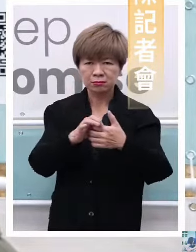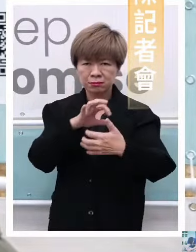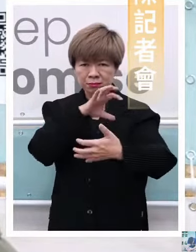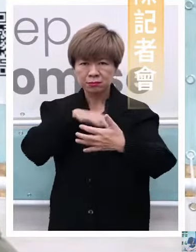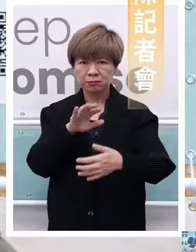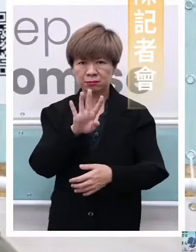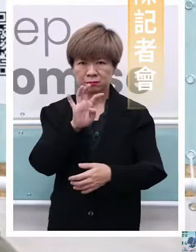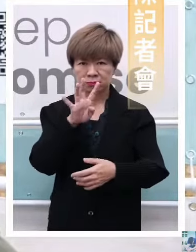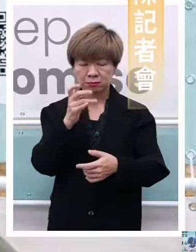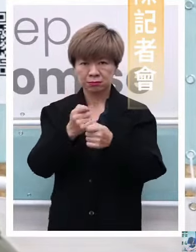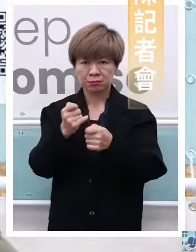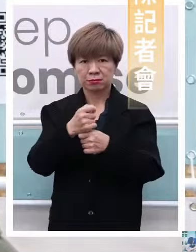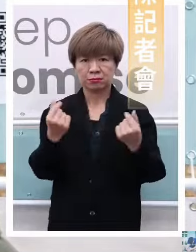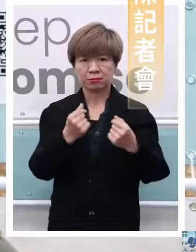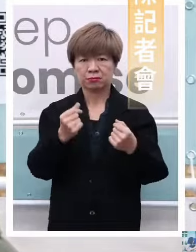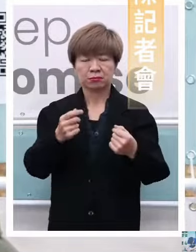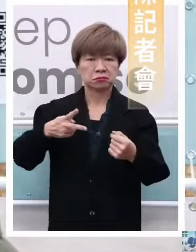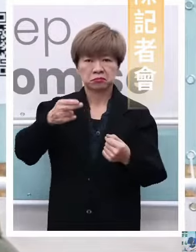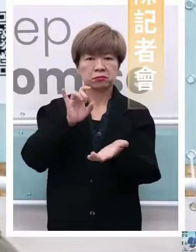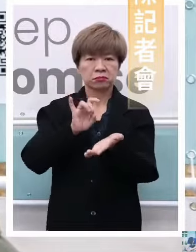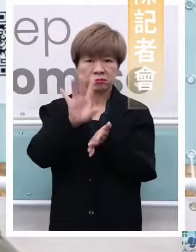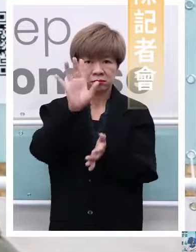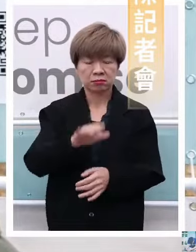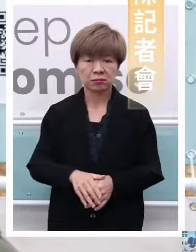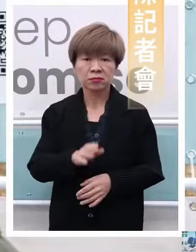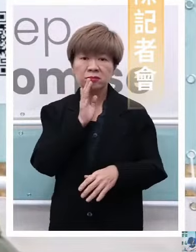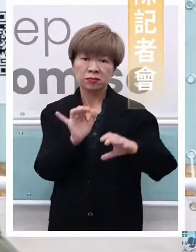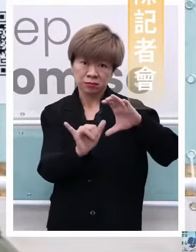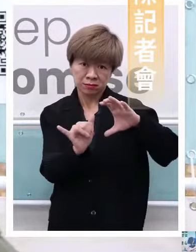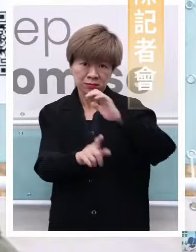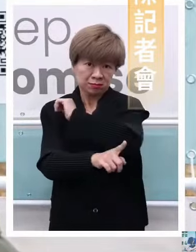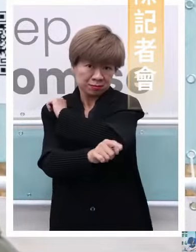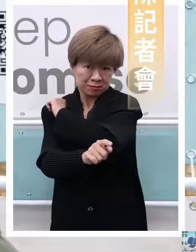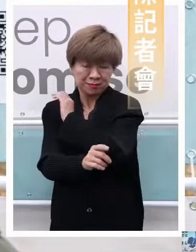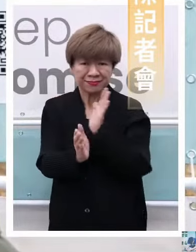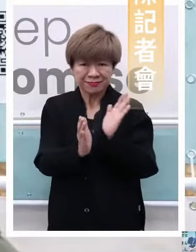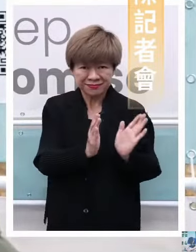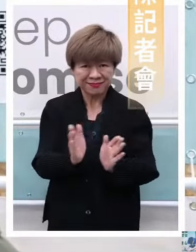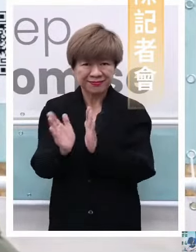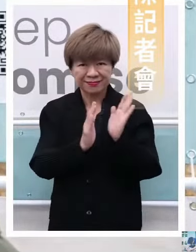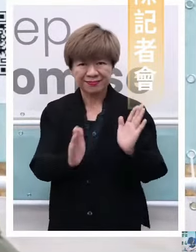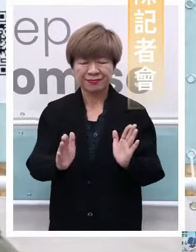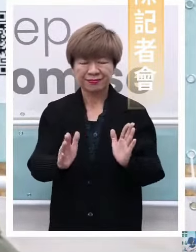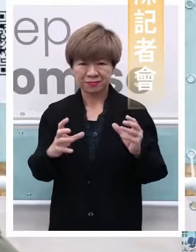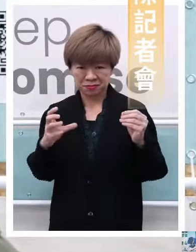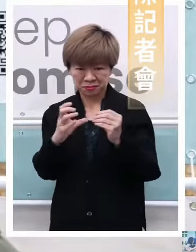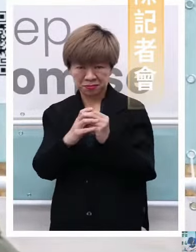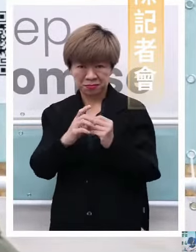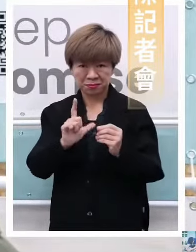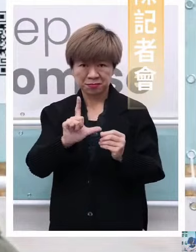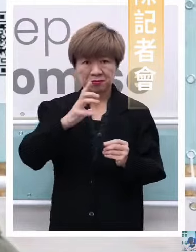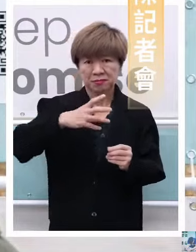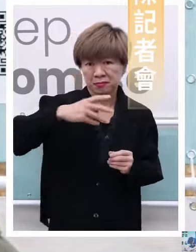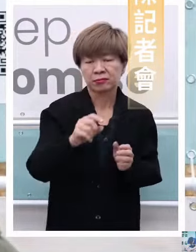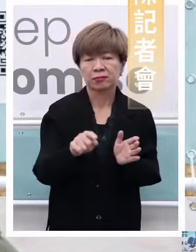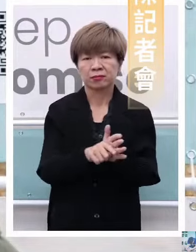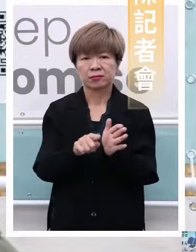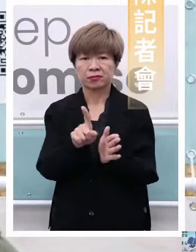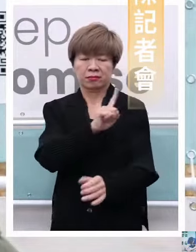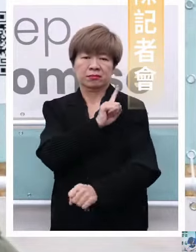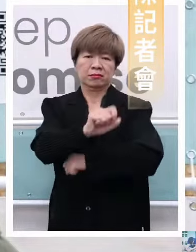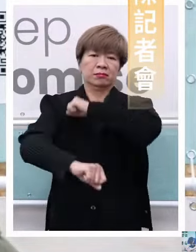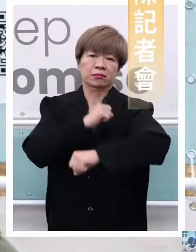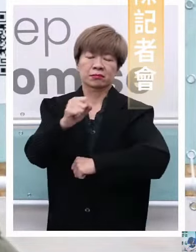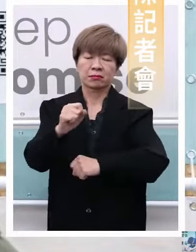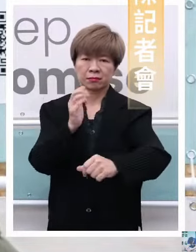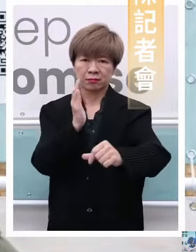一刀剪过的，那个是在 YT 最后会诊封包上传的时候，它自动就把中